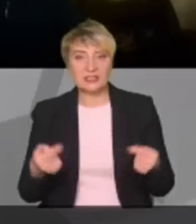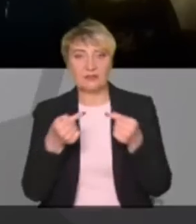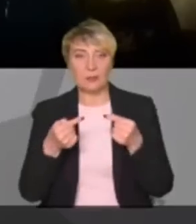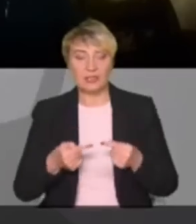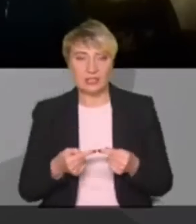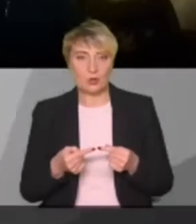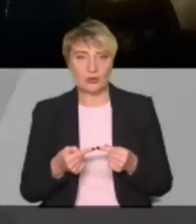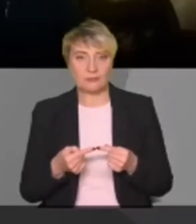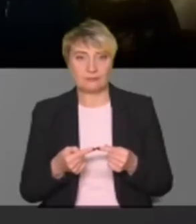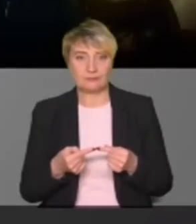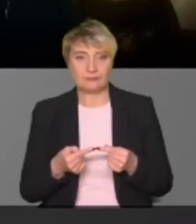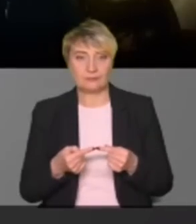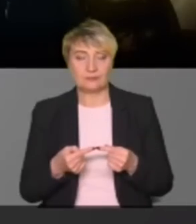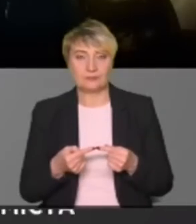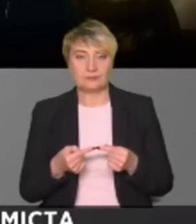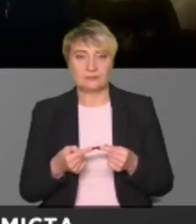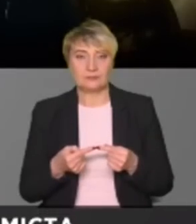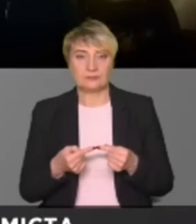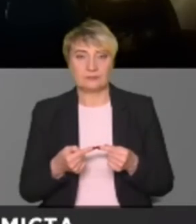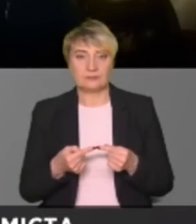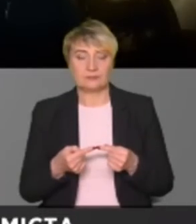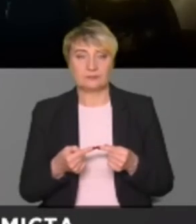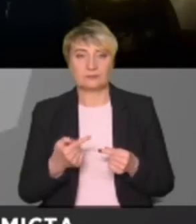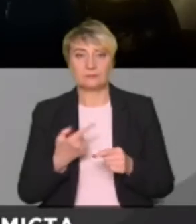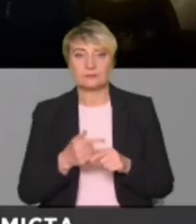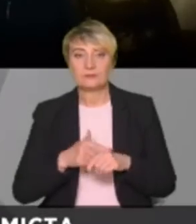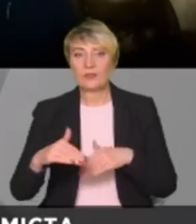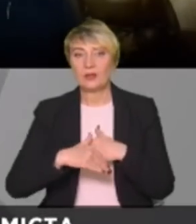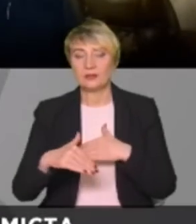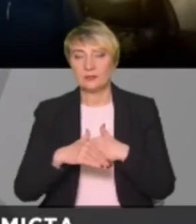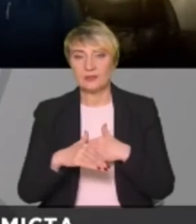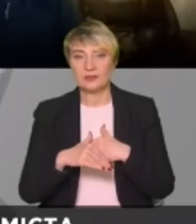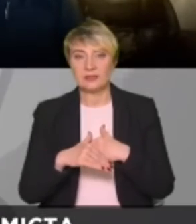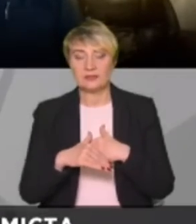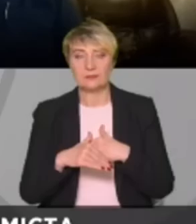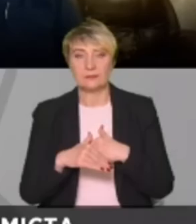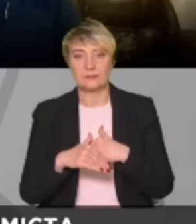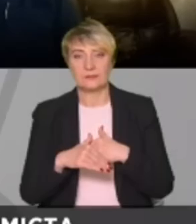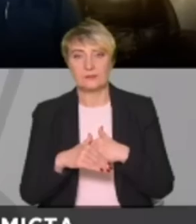объемах, определенного калібра, скажем так, именно определенной характеристики